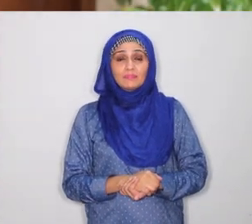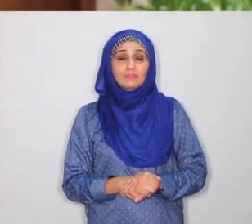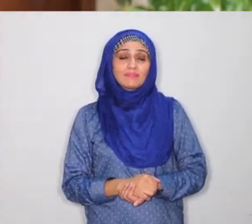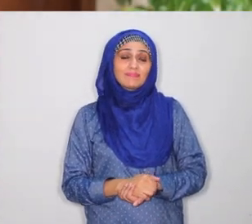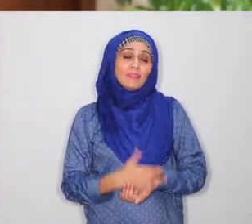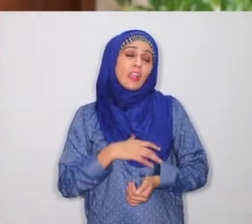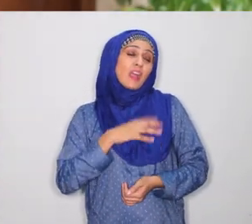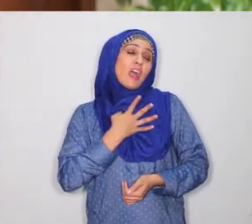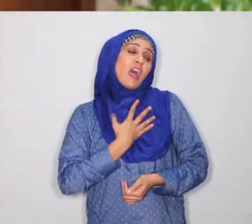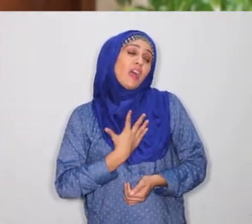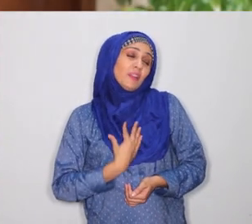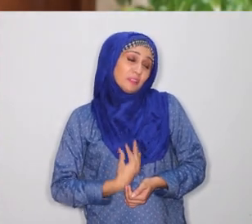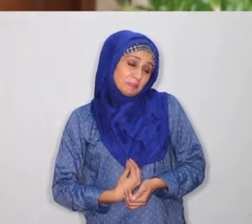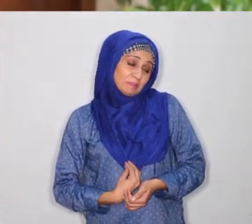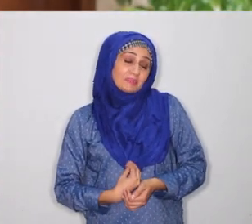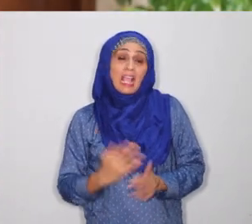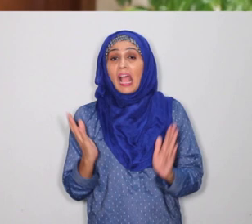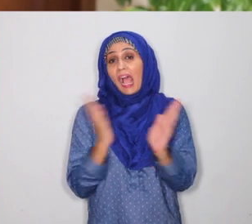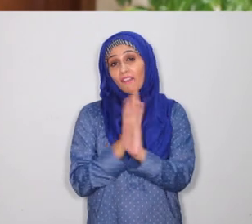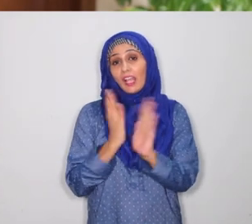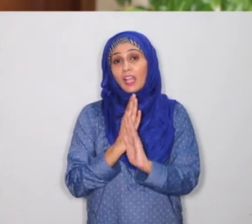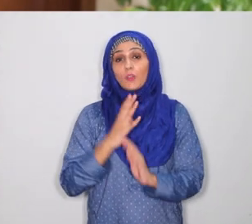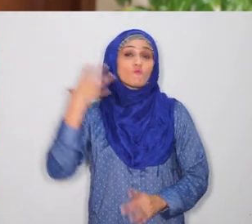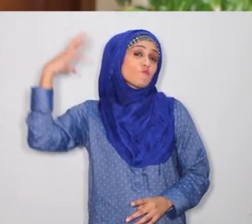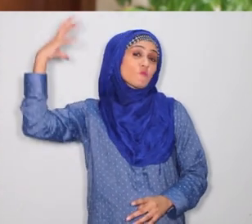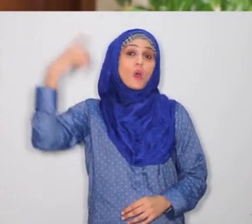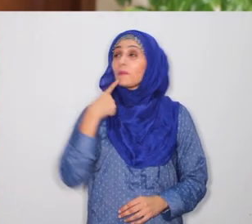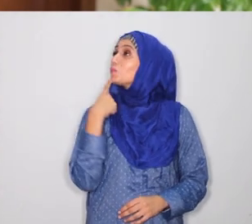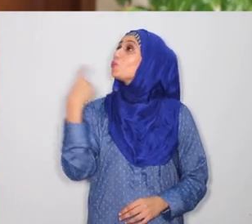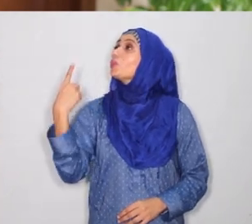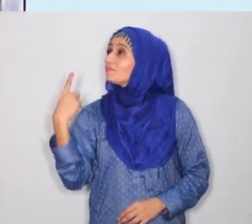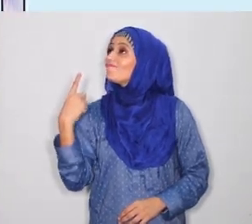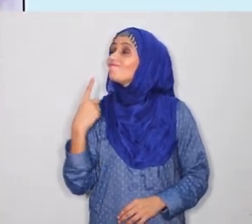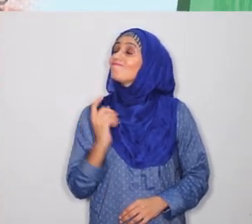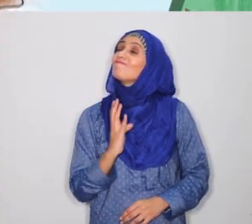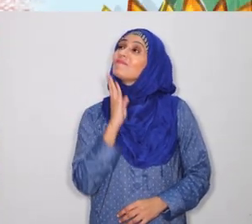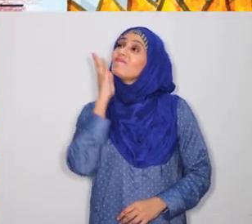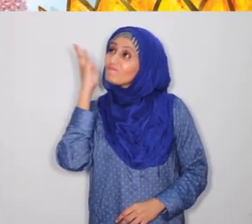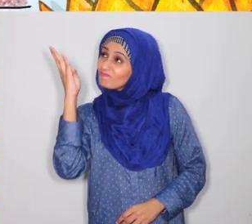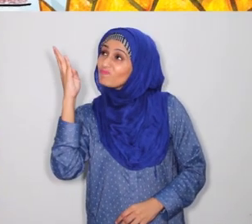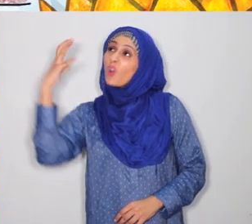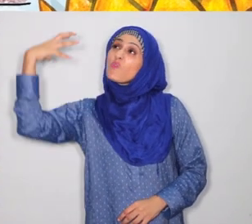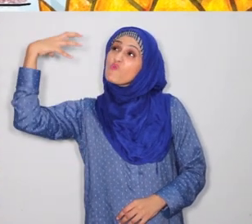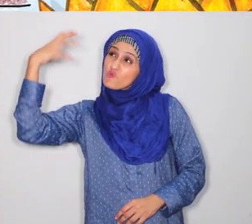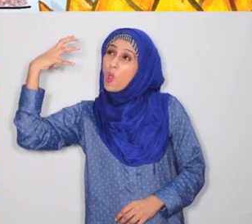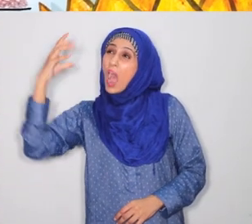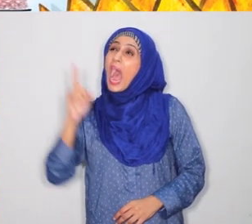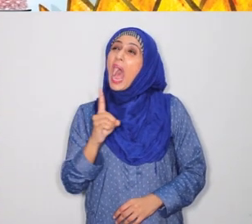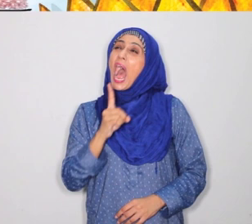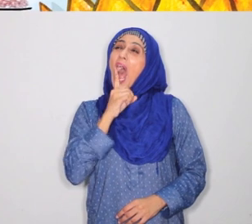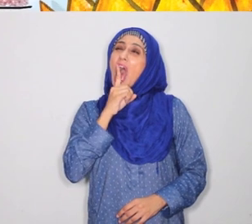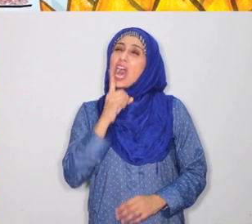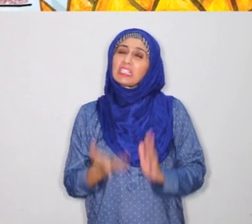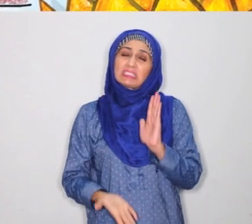आह भरते हुए हवा ने सूरज से कहा, अगर तुम इतने गर्म